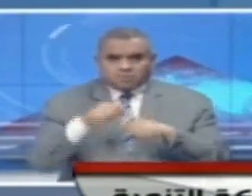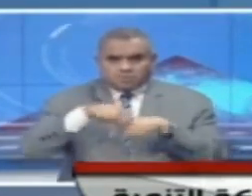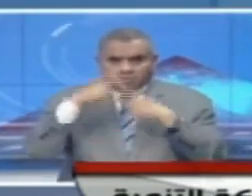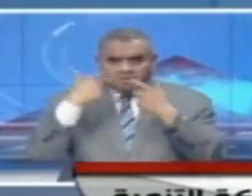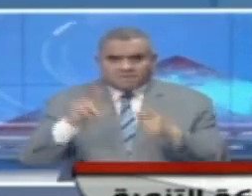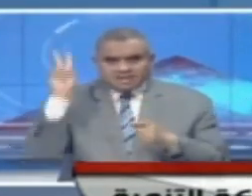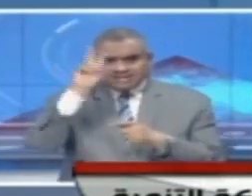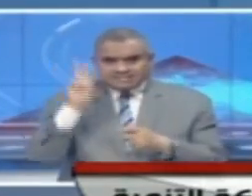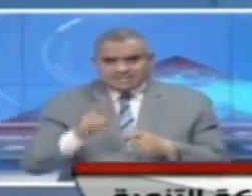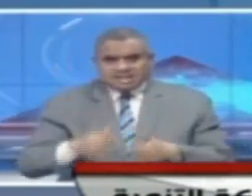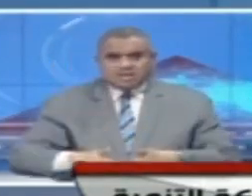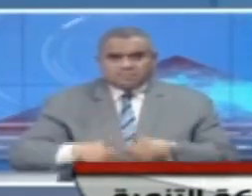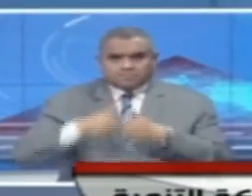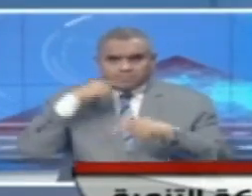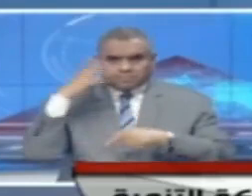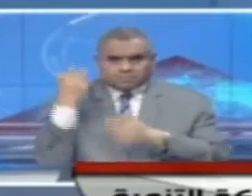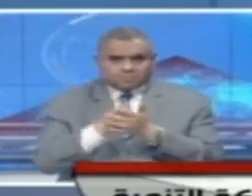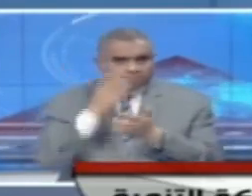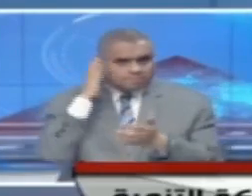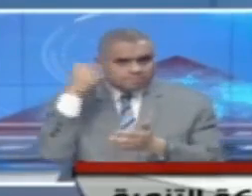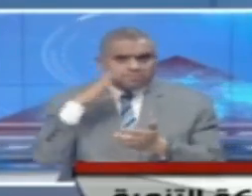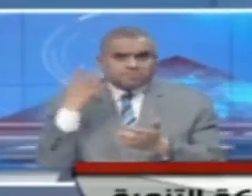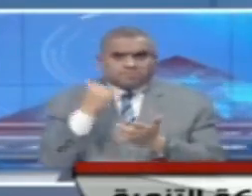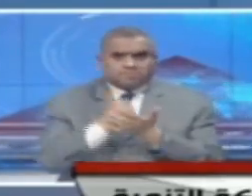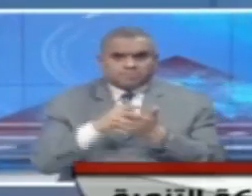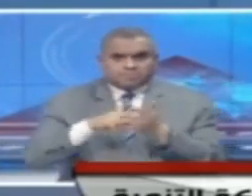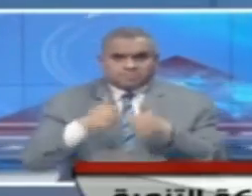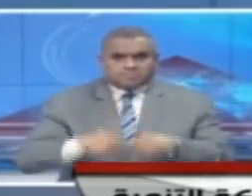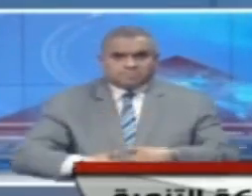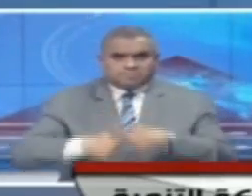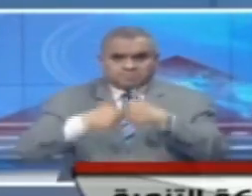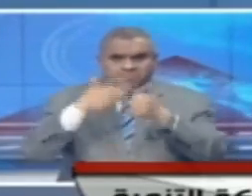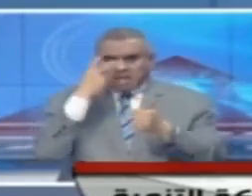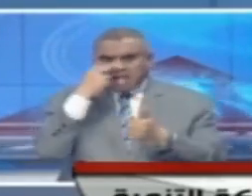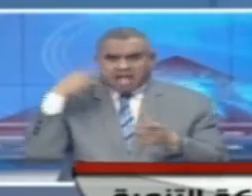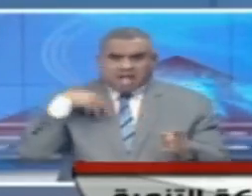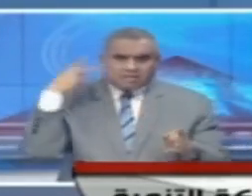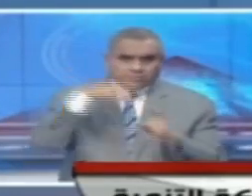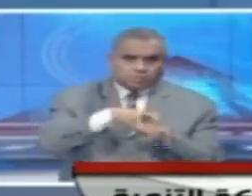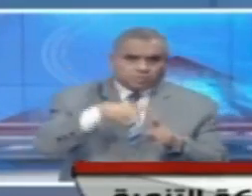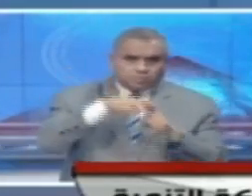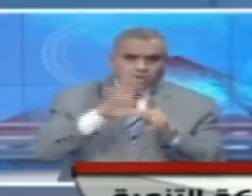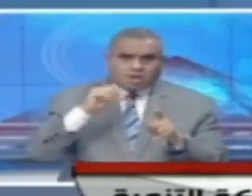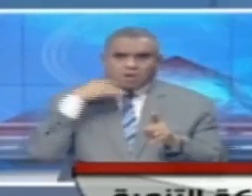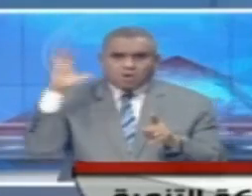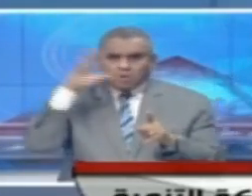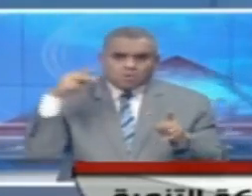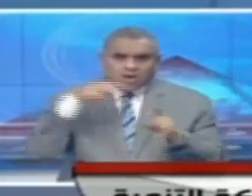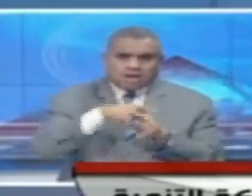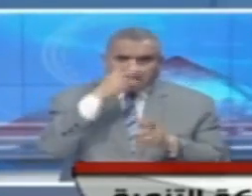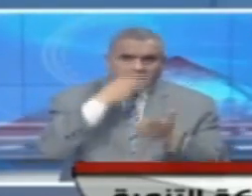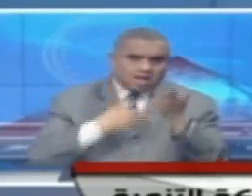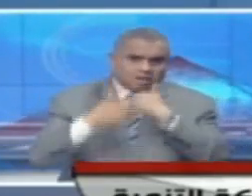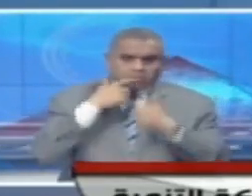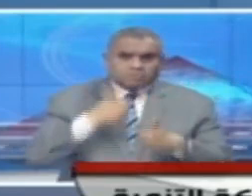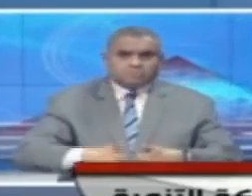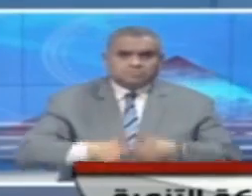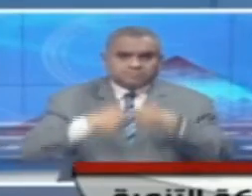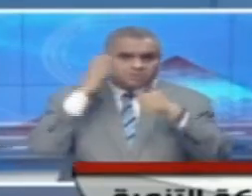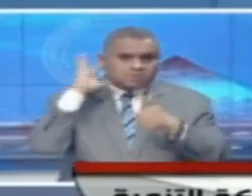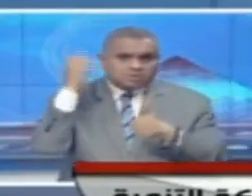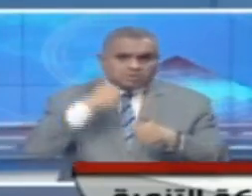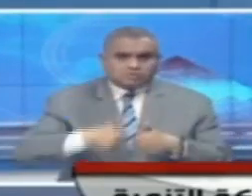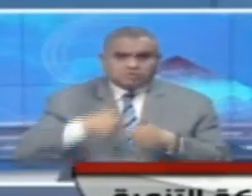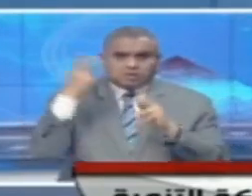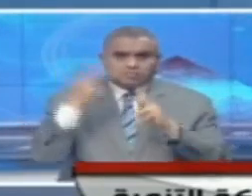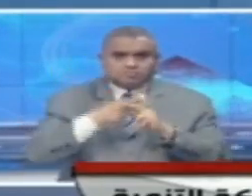الفيروز سيناء، تلك البقعة الغالية التي قدر لها أن تكون مطمعا للغزاة على مر التاريخ، وقدر أيضا أن يكون